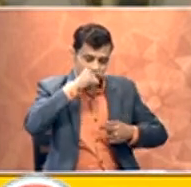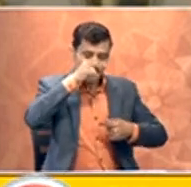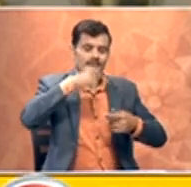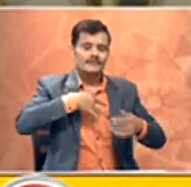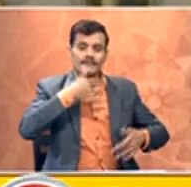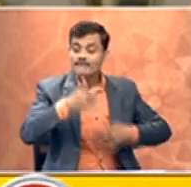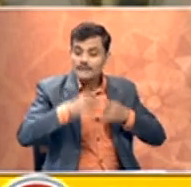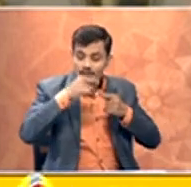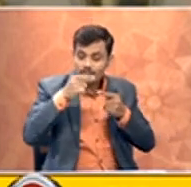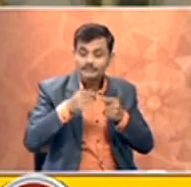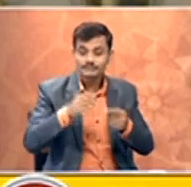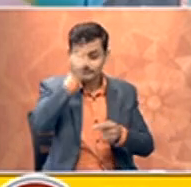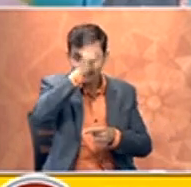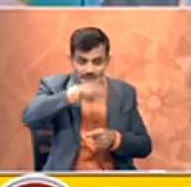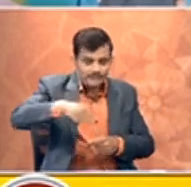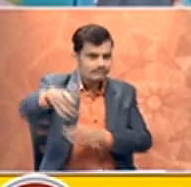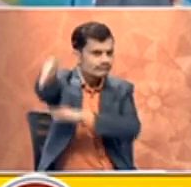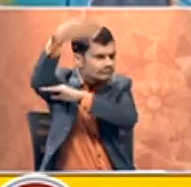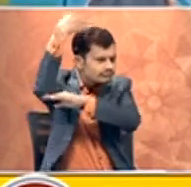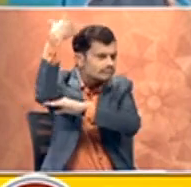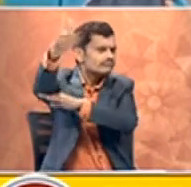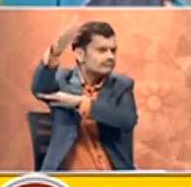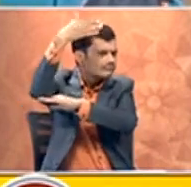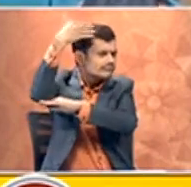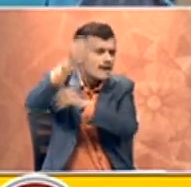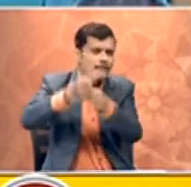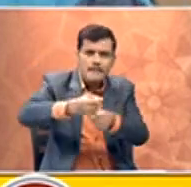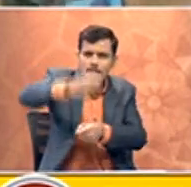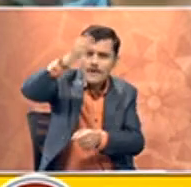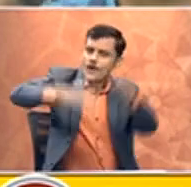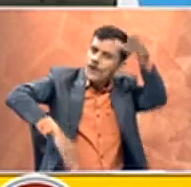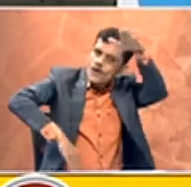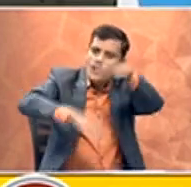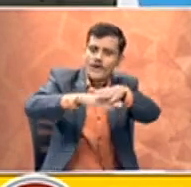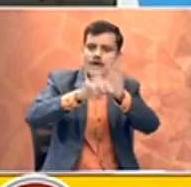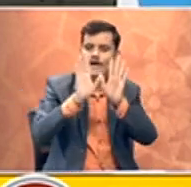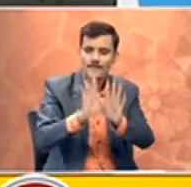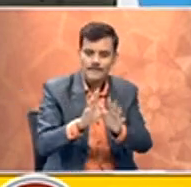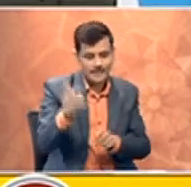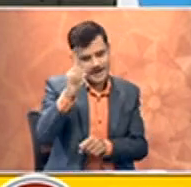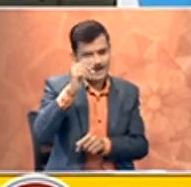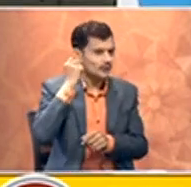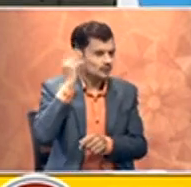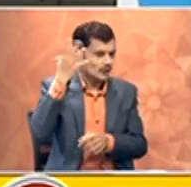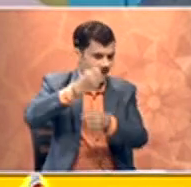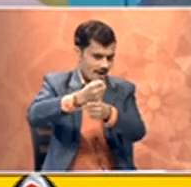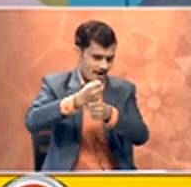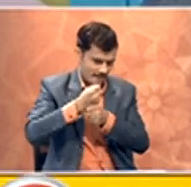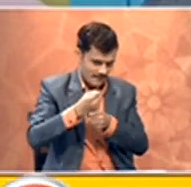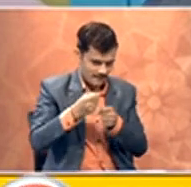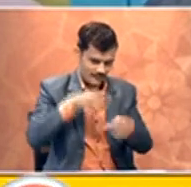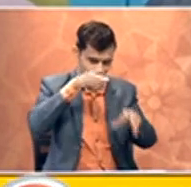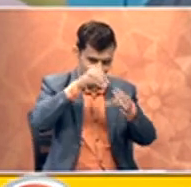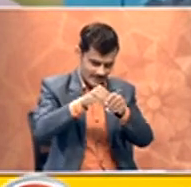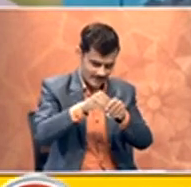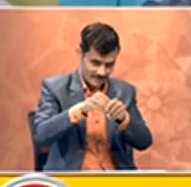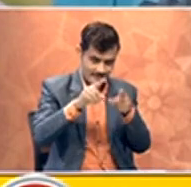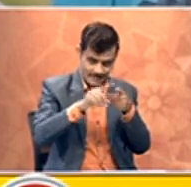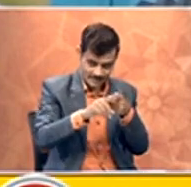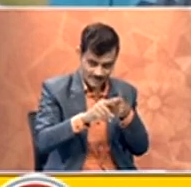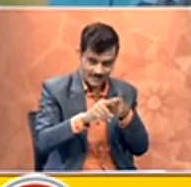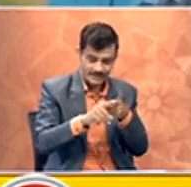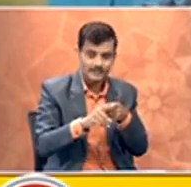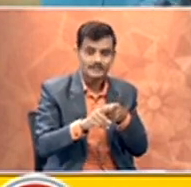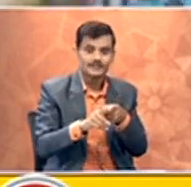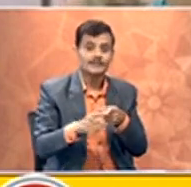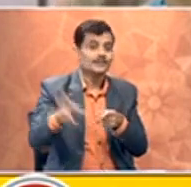था कि मैं अपने देश का झंडा इतना ऊंचा लहरा के आई हूँ कि एक बार तो ठीक है गोल्ड फाइट में पहुंचे थे, उसको लूज किया था तो रिग्रेट हो रहा